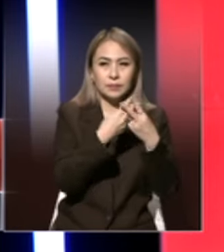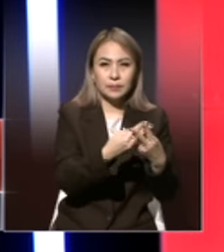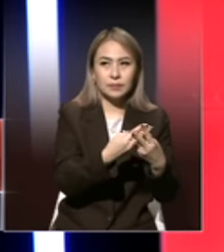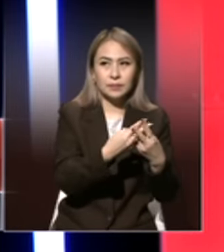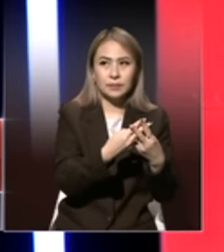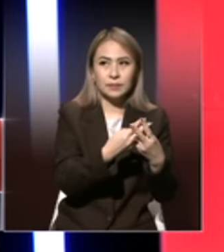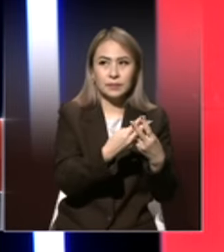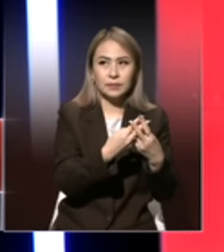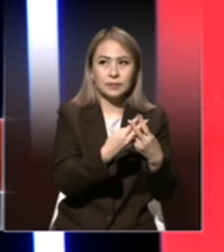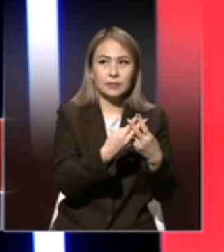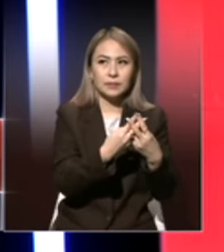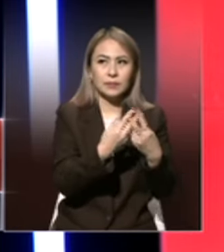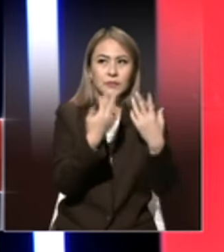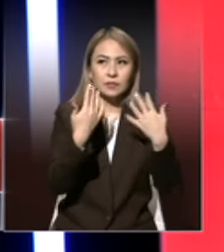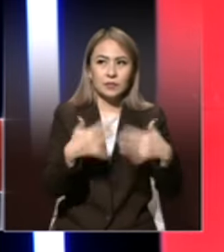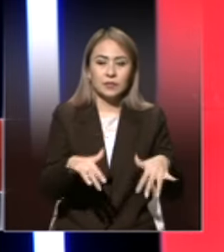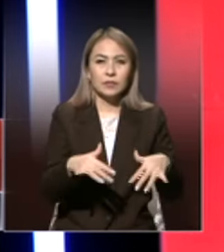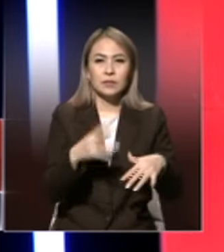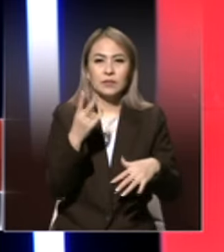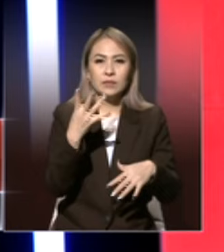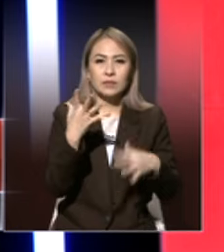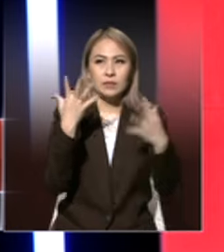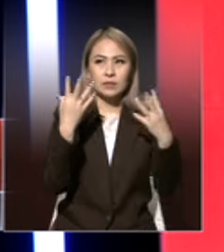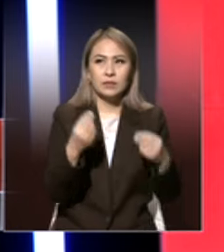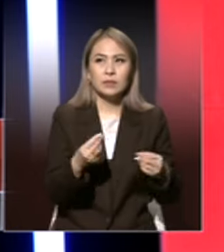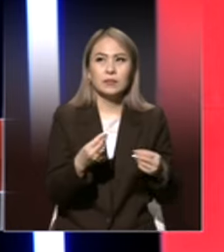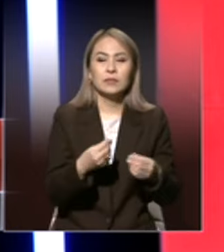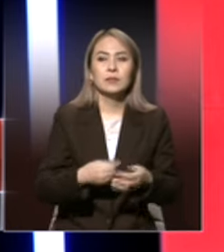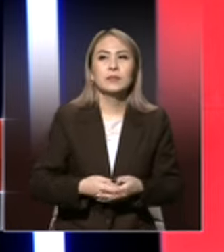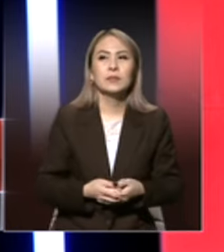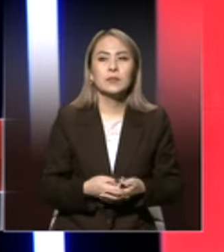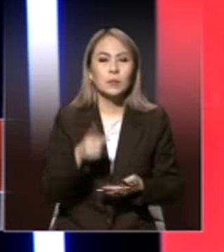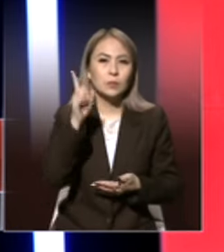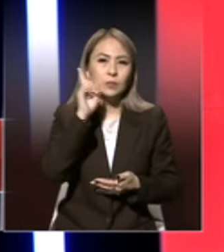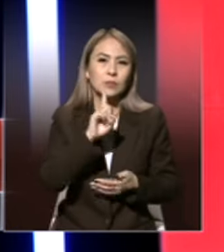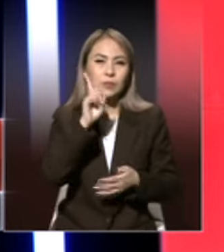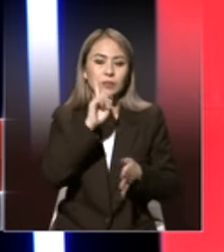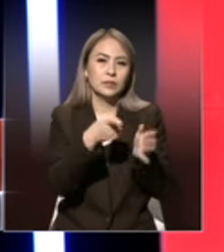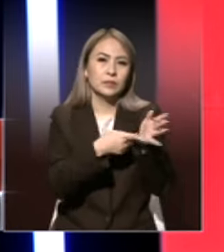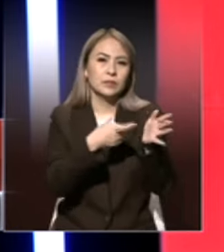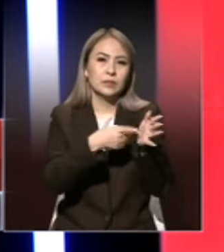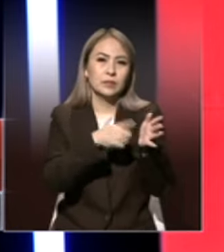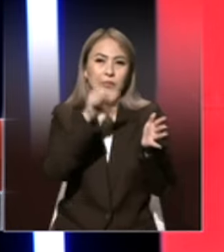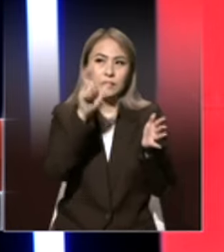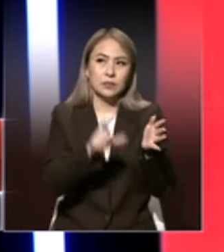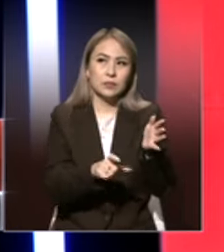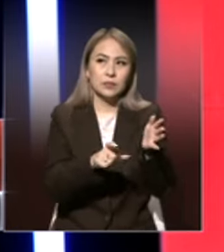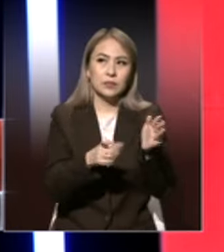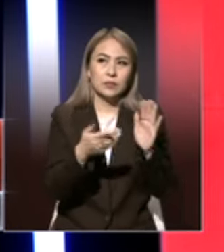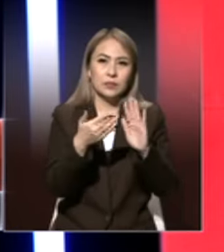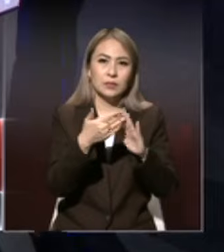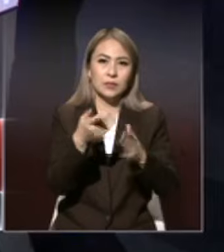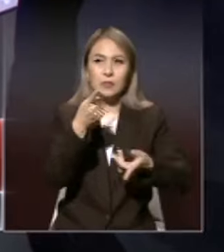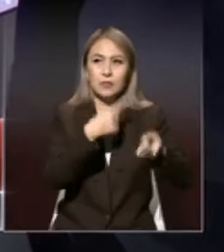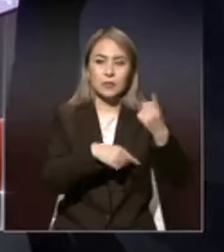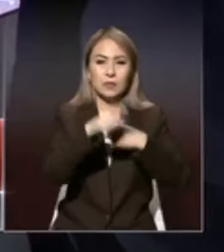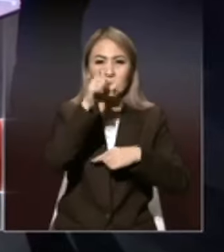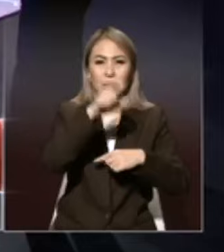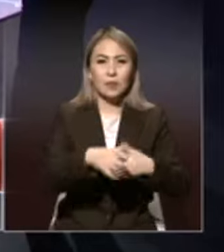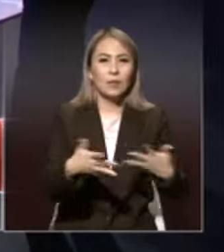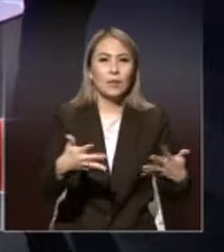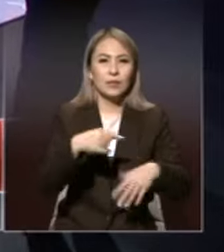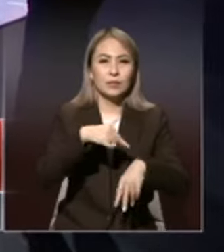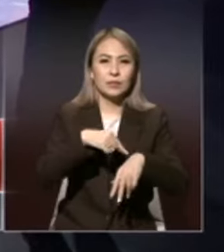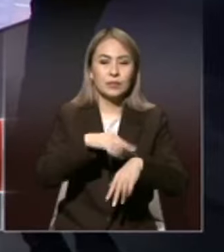келген азамат былай шықтық кезде. 25 күн уақытша тергеу изоляторына қамалып келген азамат үйіне оралғаннан кейін ол қандай күйде болады?